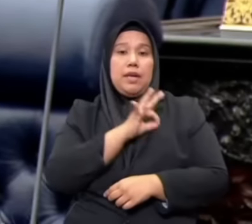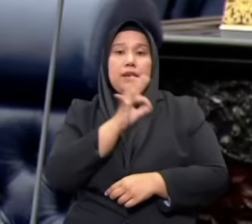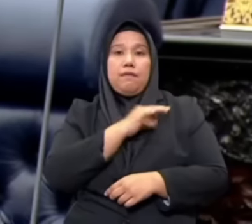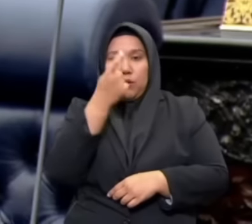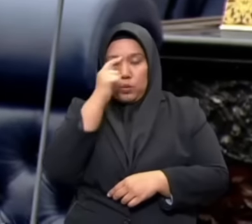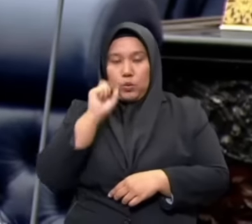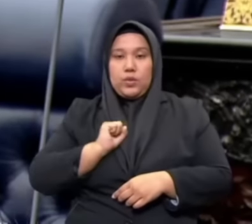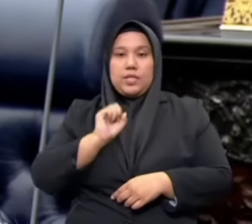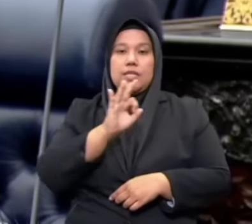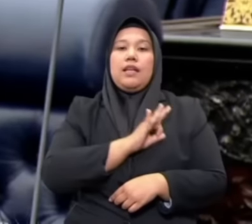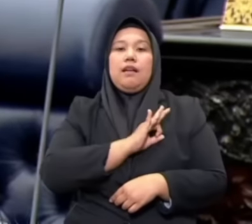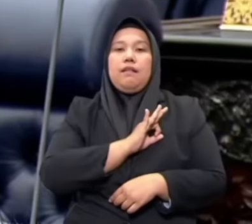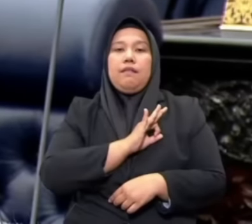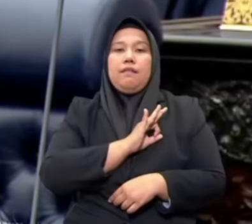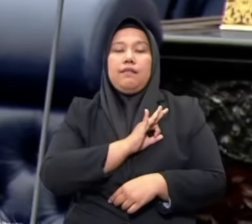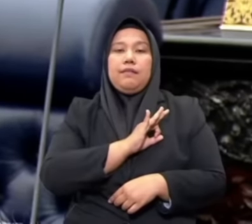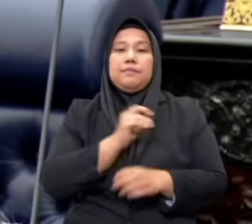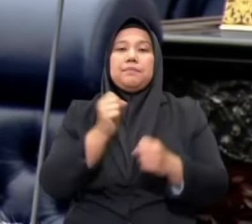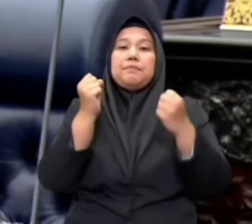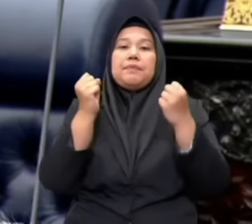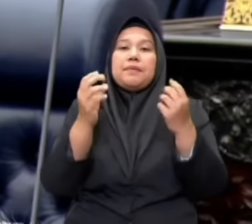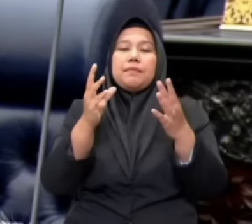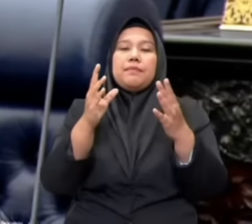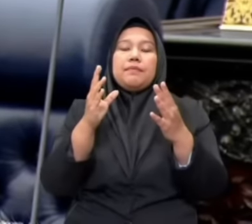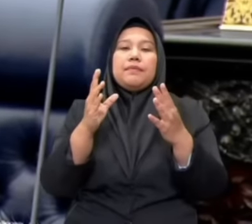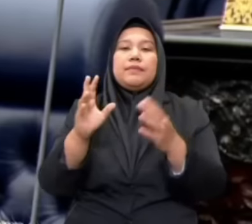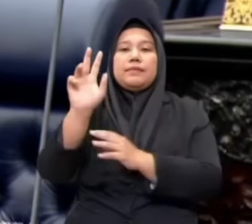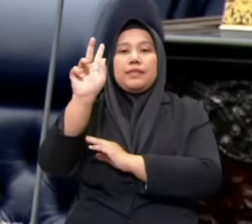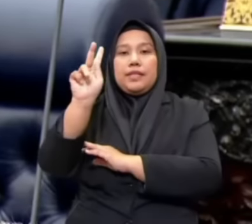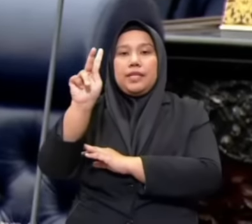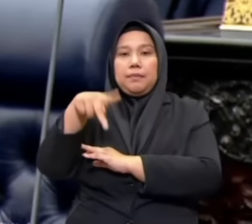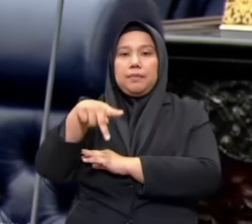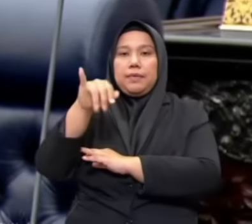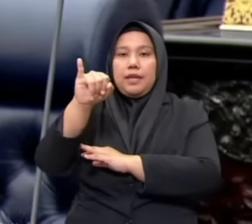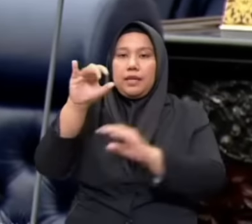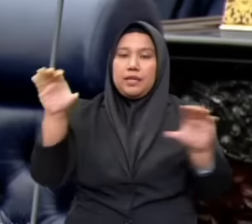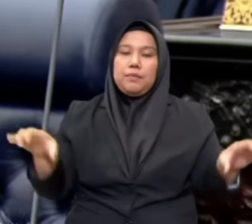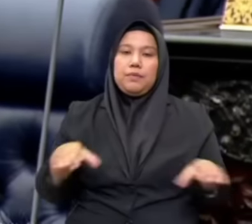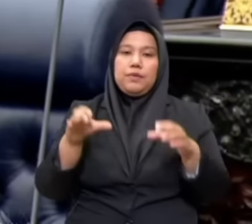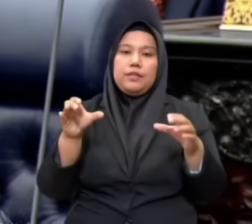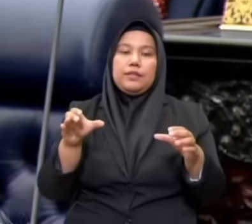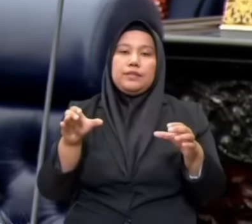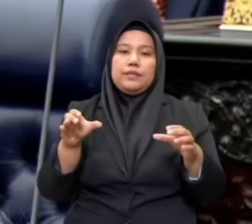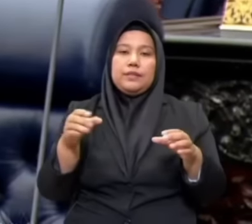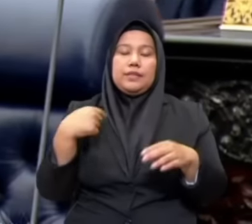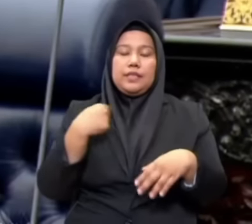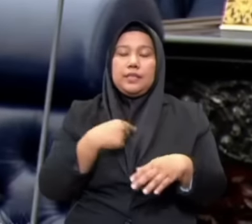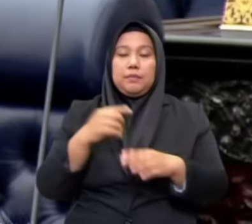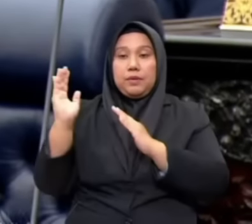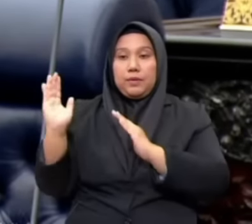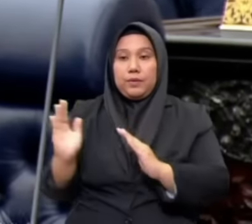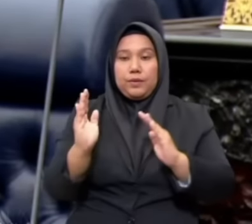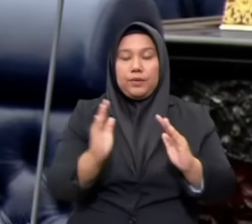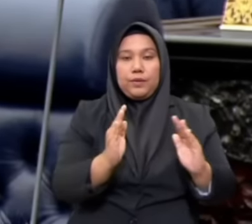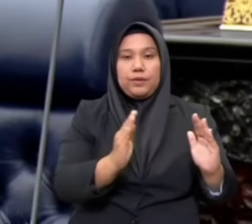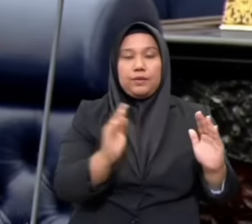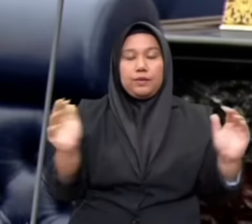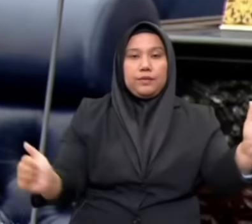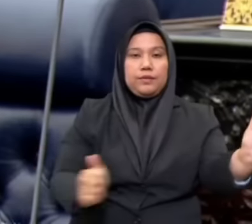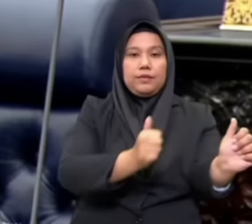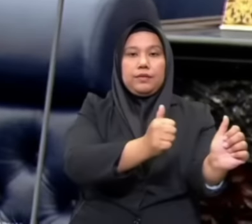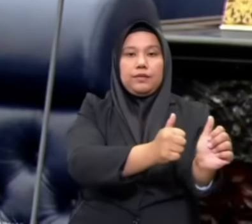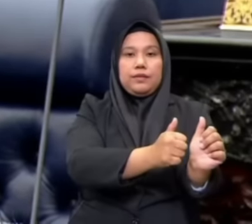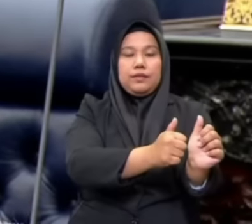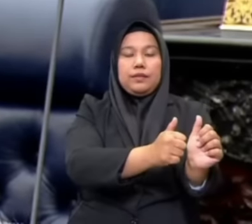number benefit of staff dan berapa banyak KPI yang mereka lakukan. Dan kemudian kita mesti susulkan dengan carrot and stick